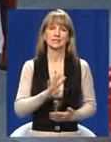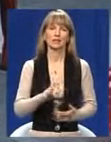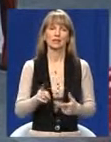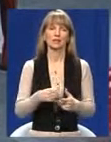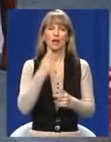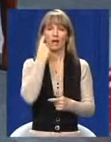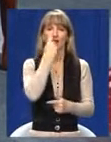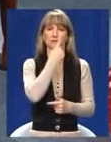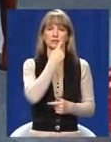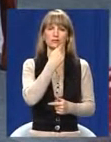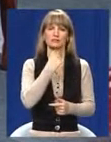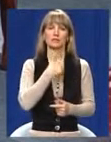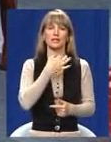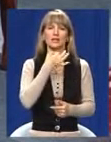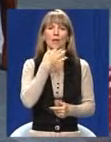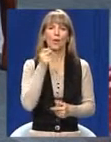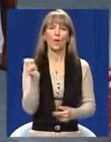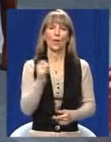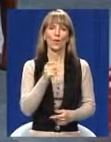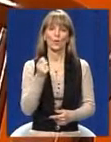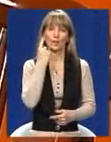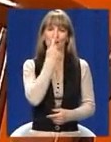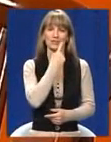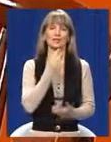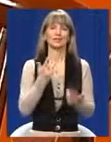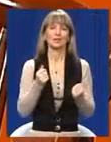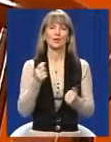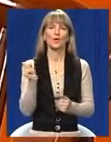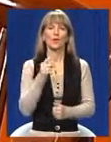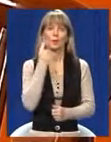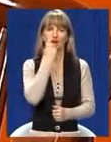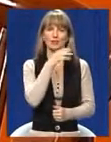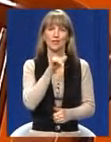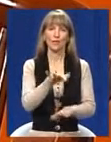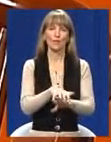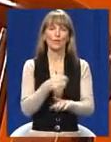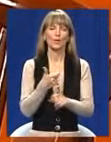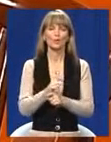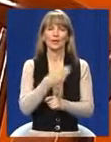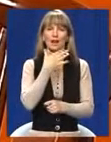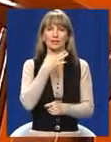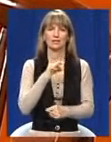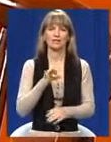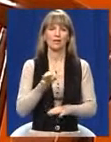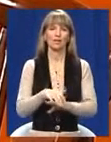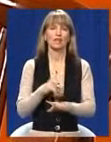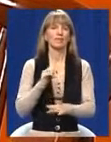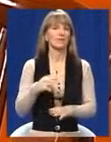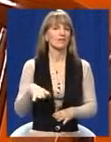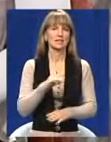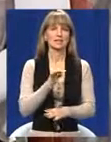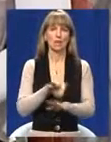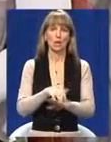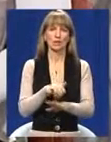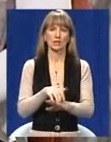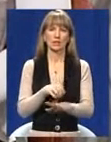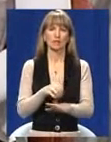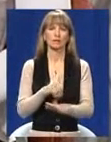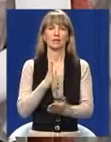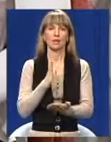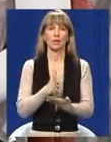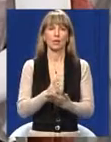мені подобаються голубі у котиків. Ой, блакитні очі у котиків – це дуже симпатичні коти. До речі, не всі породи котів породам